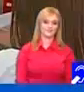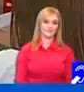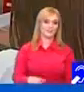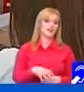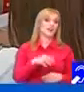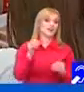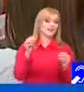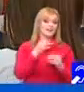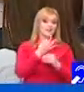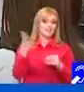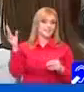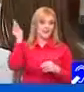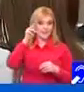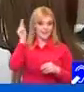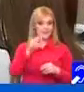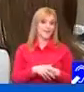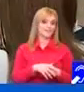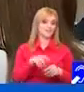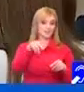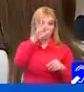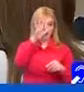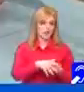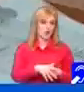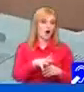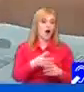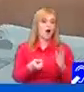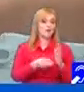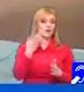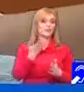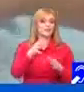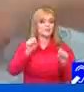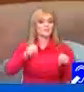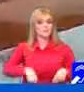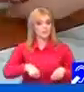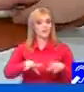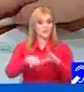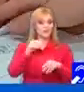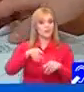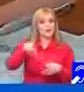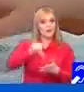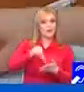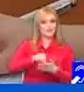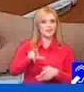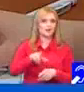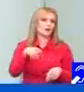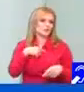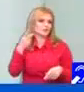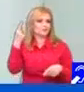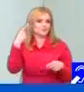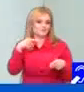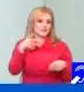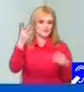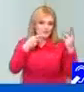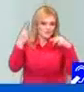Zeci de elevi din Chișinău au aflat care sunt drepturile și obligațiile participanților la alegeri. Ei au participat la simularea unui proces electoral.